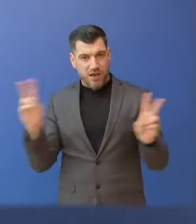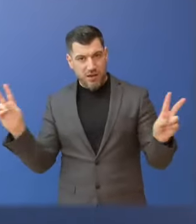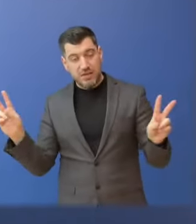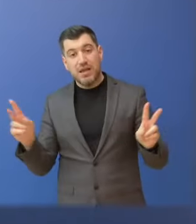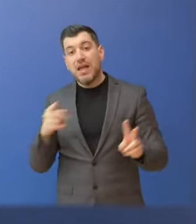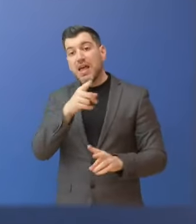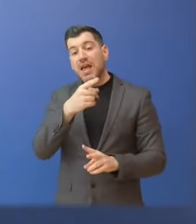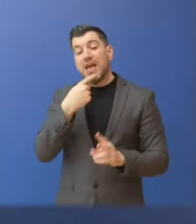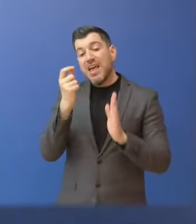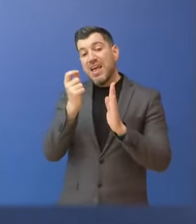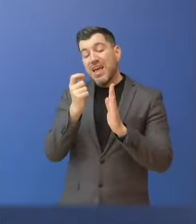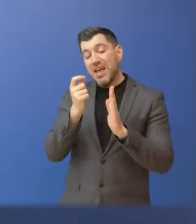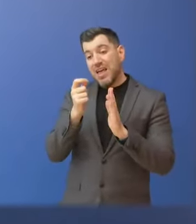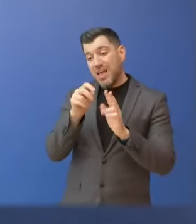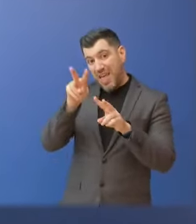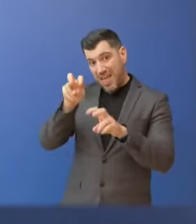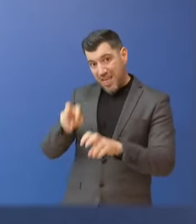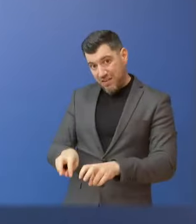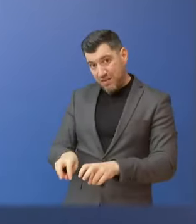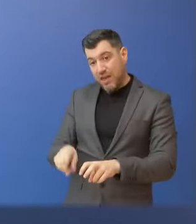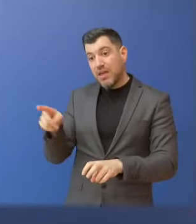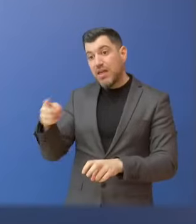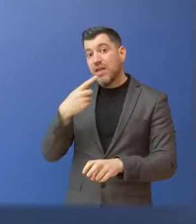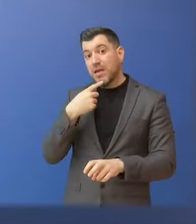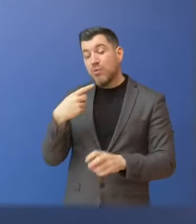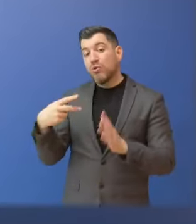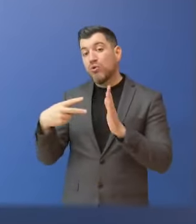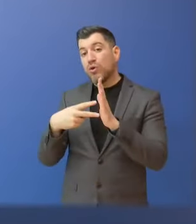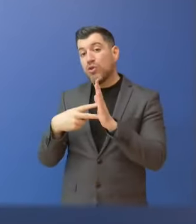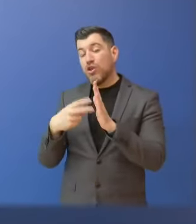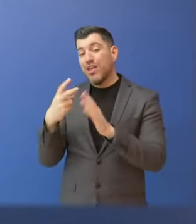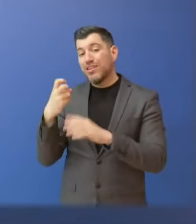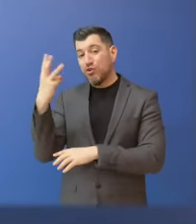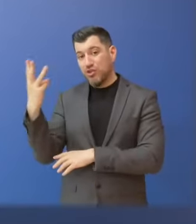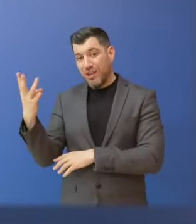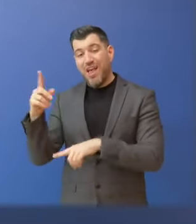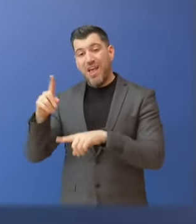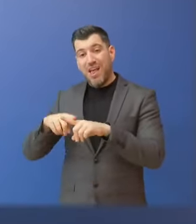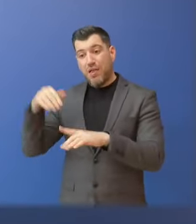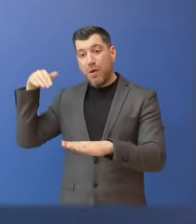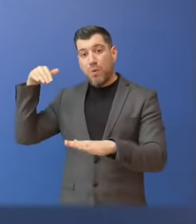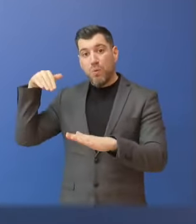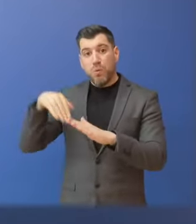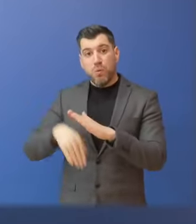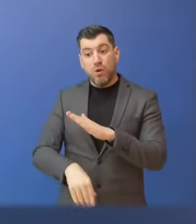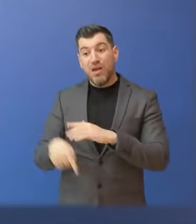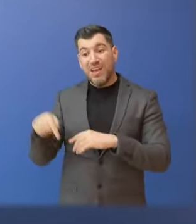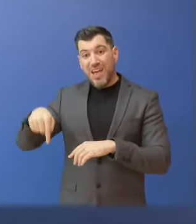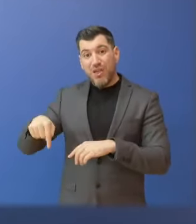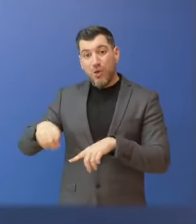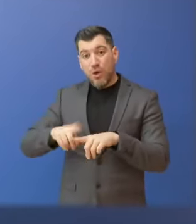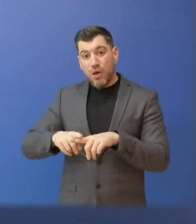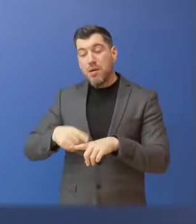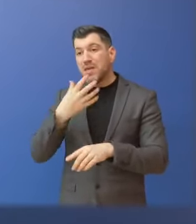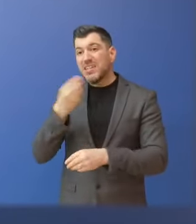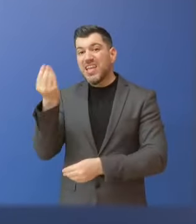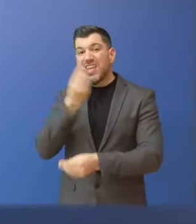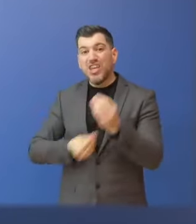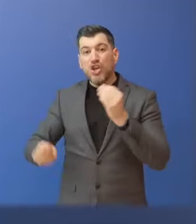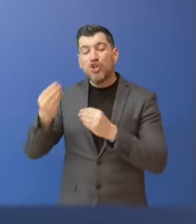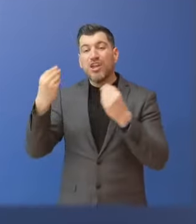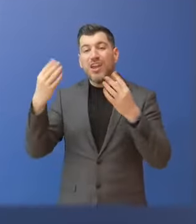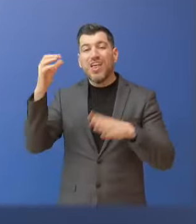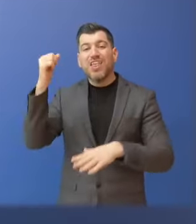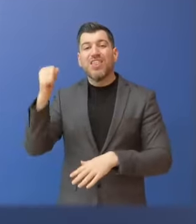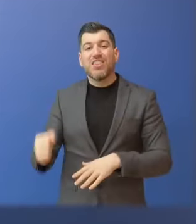ελλάδα κατέγραψε ραγδαία ο πιστο χώρισε το 2023 και πλέον η χώρα μας κατατάσσεται στις χειρότερες θέσεις της ευρωπαϊκής ένωσης